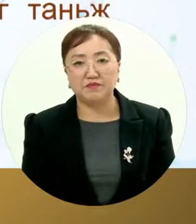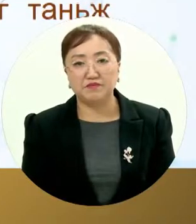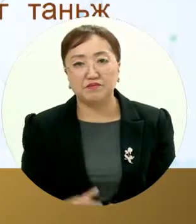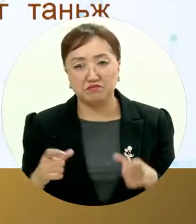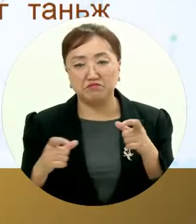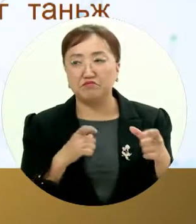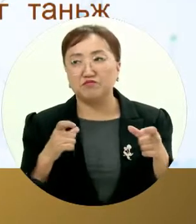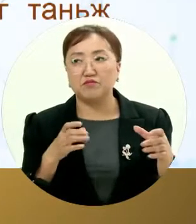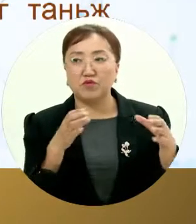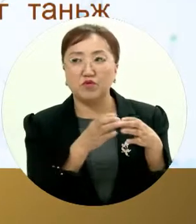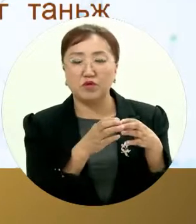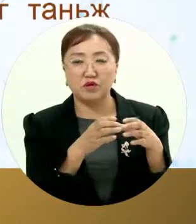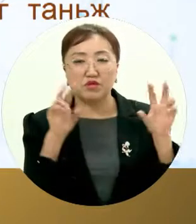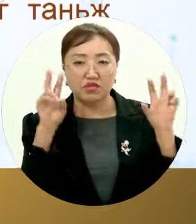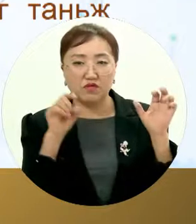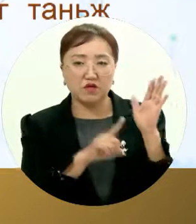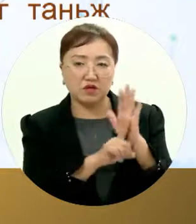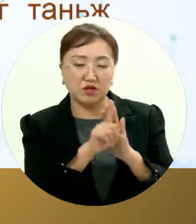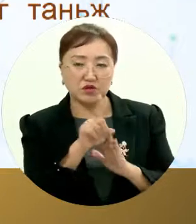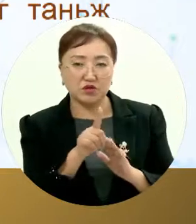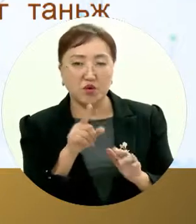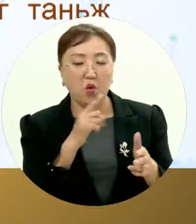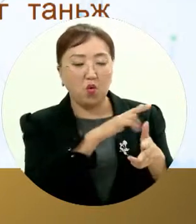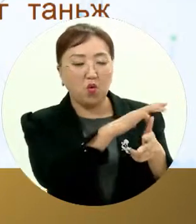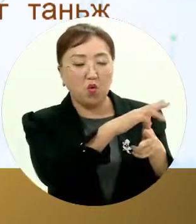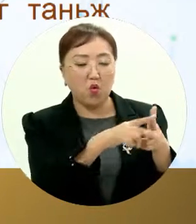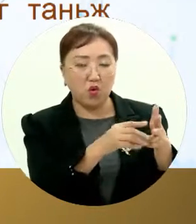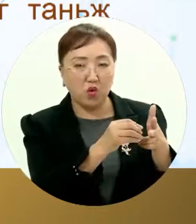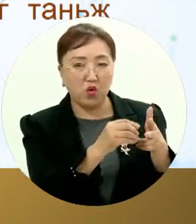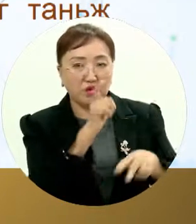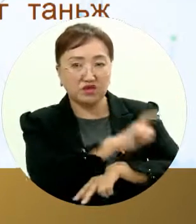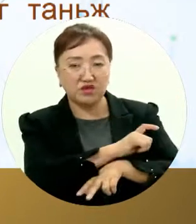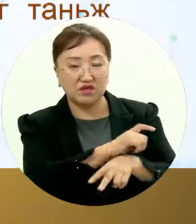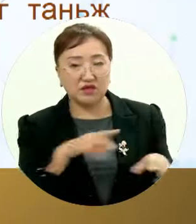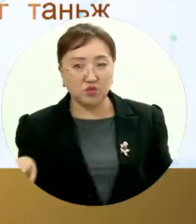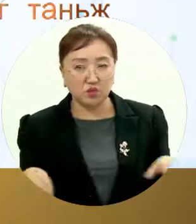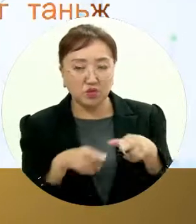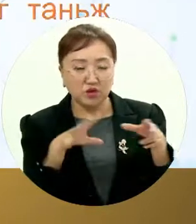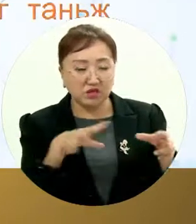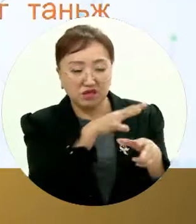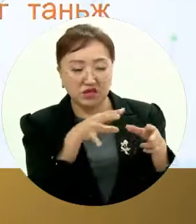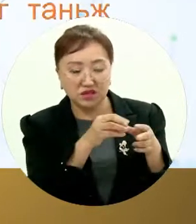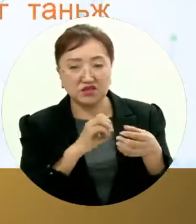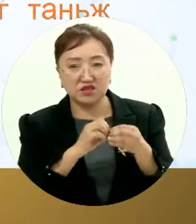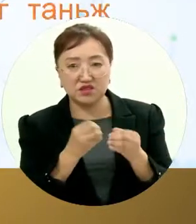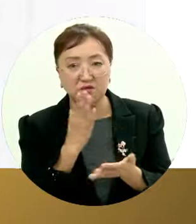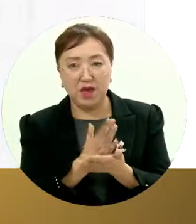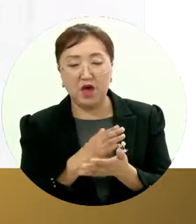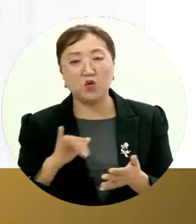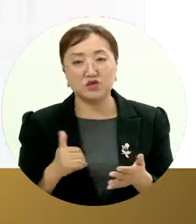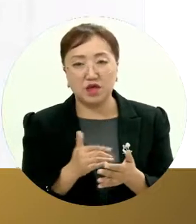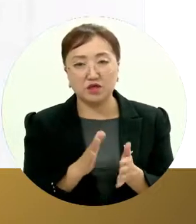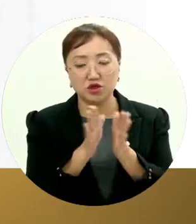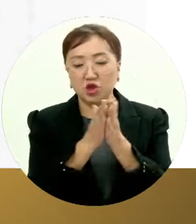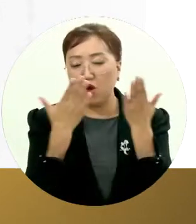болохоор гурван хичээлийг ингээд нэгтгэж дүгнэж багш нь явж байгаа. Тийм учраас 84-с 89-дүгээр хуудсаа